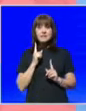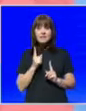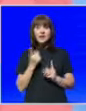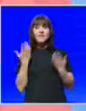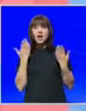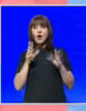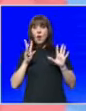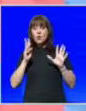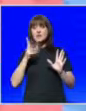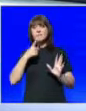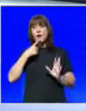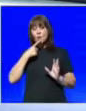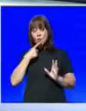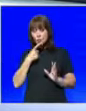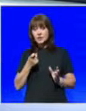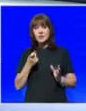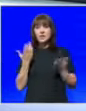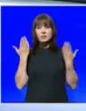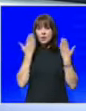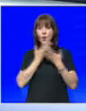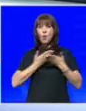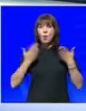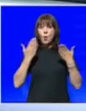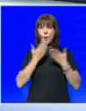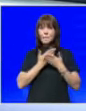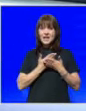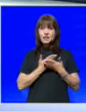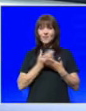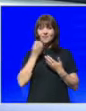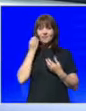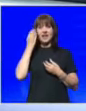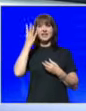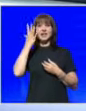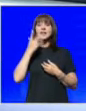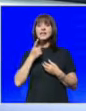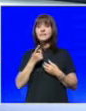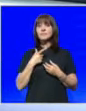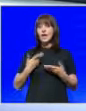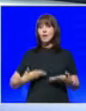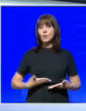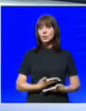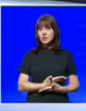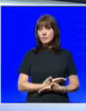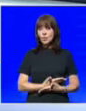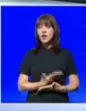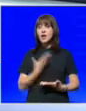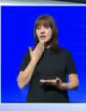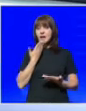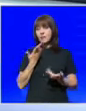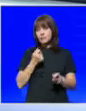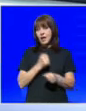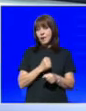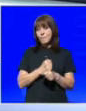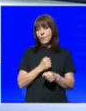години образование и опит, които са необходими, за да можем ние да гарантираме наличието на квалифицирани специалисти, които да